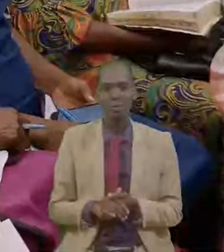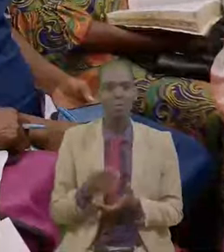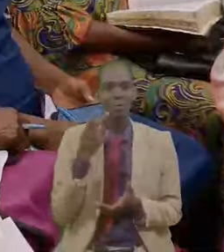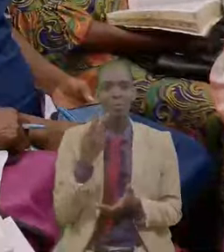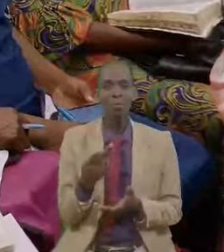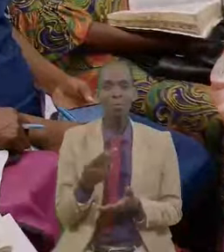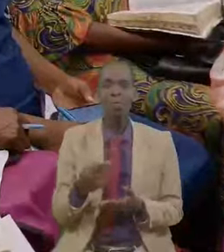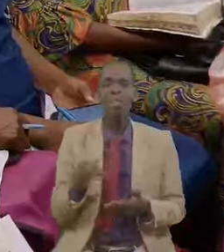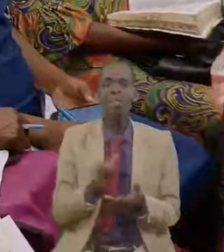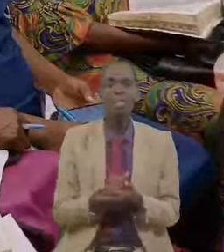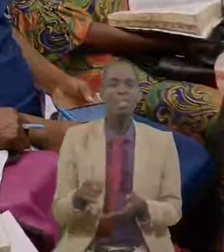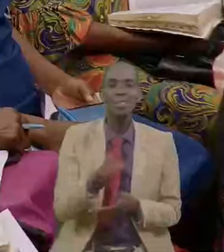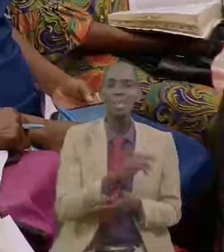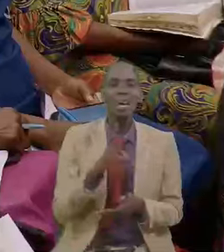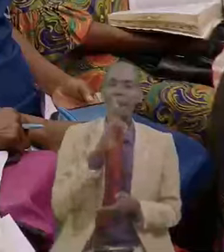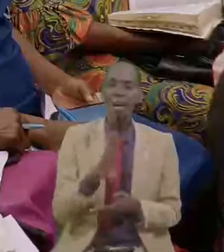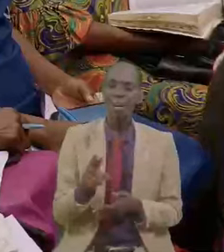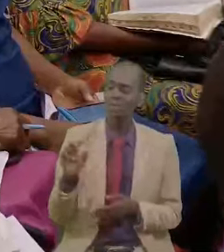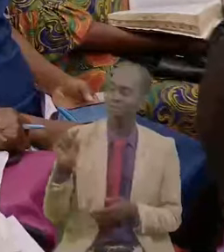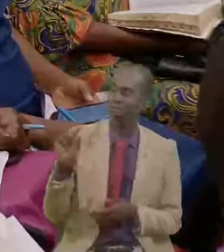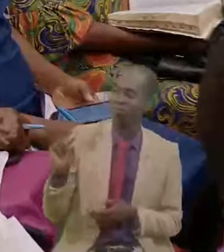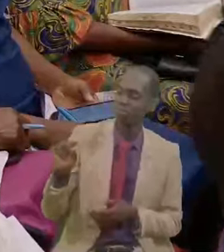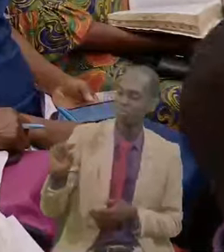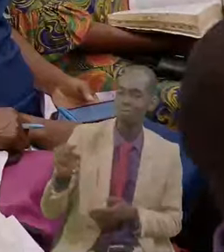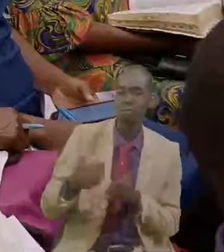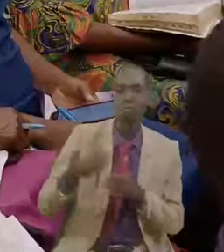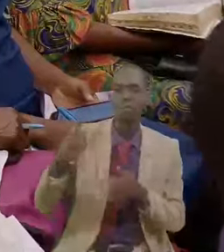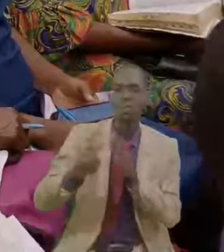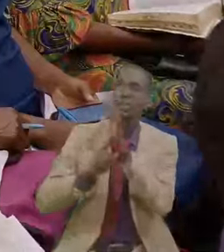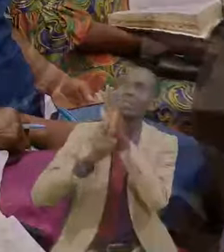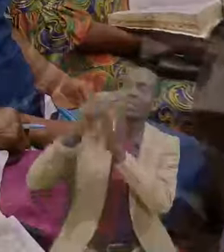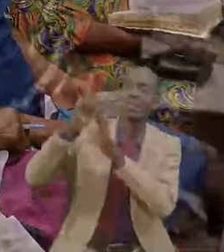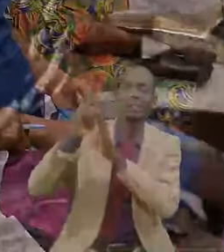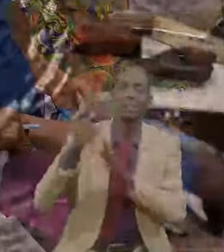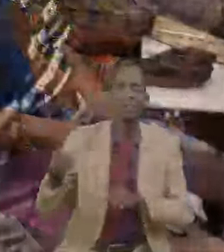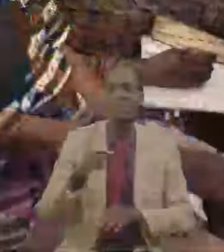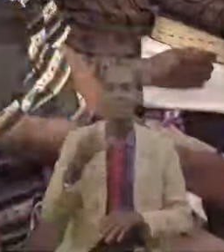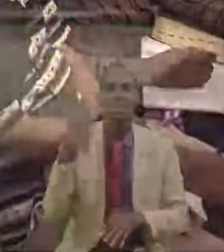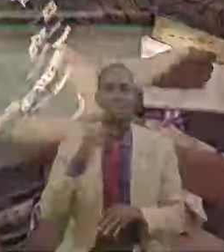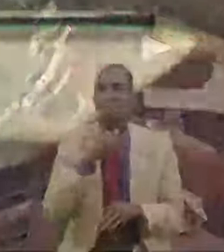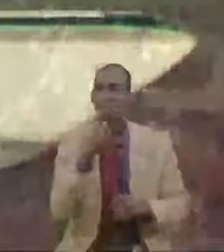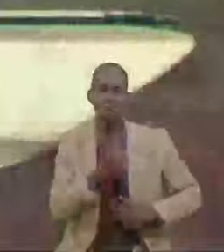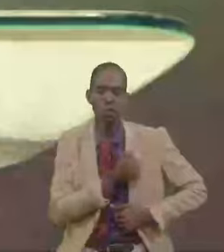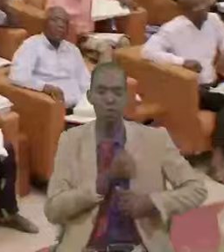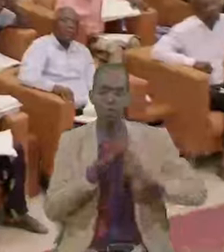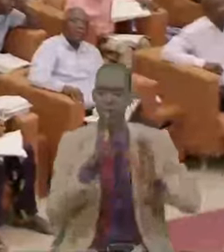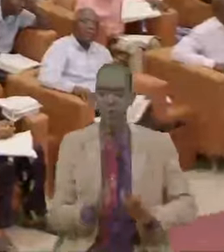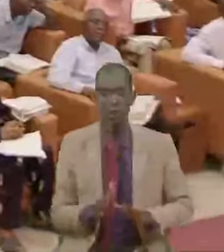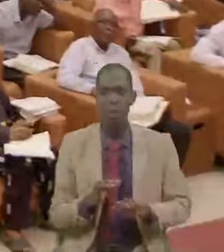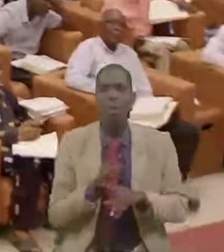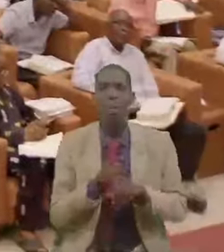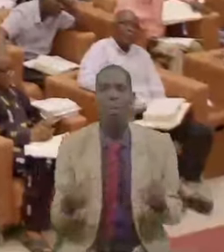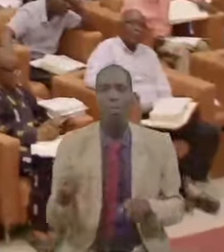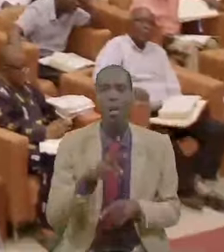n'étaient pas de nouvelles créatures. Ils étaient à leurs yeux. Ils n'étaient pas des soldats dans l'armée du Seigneur.